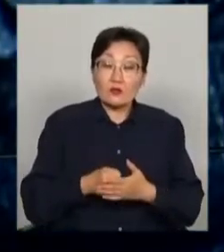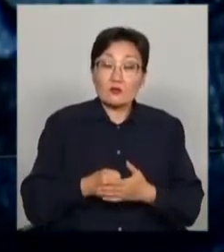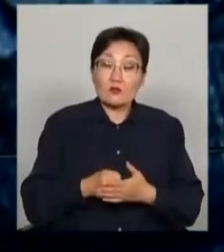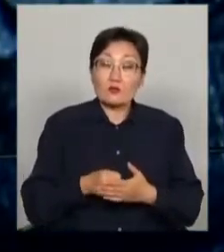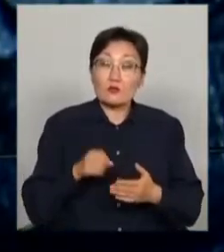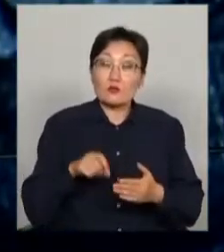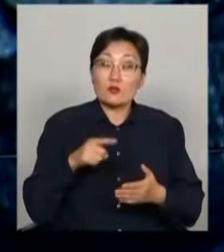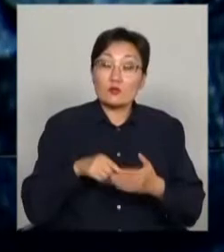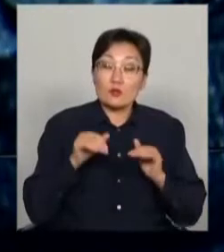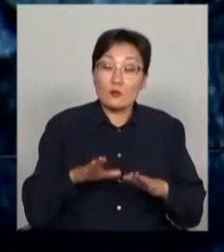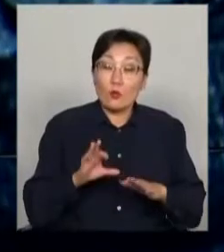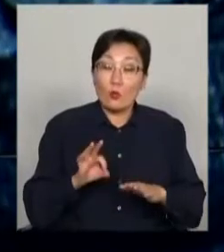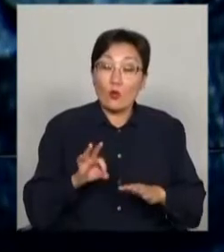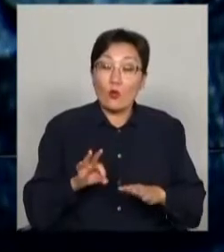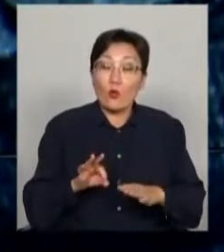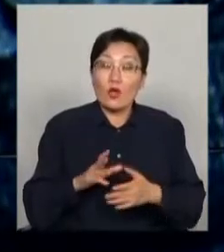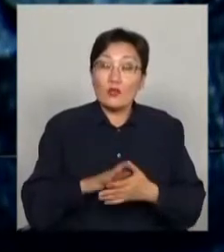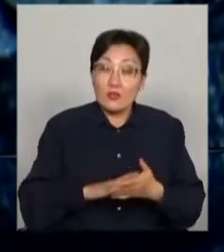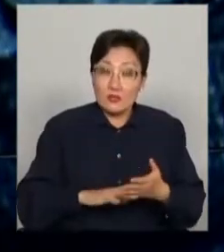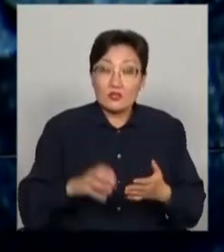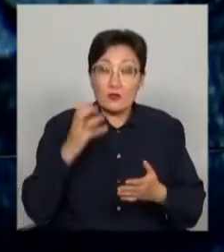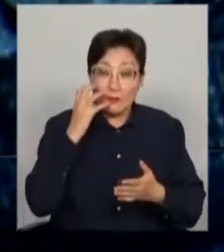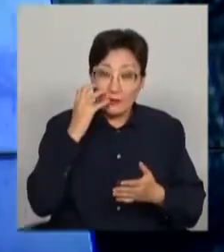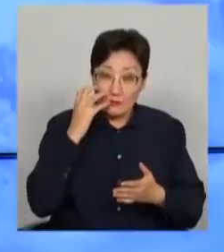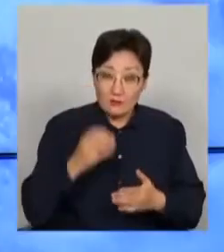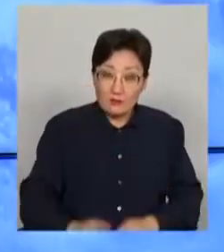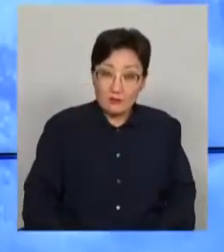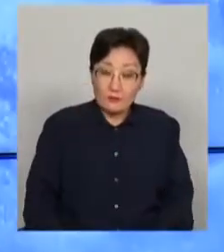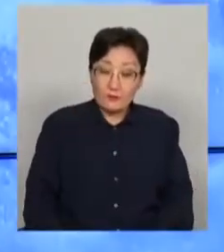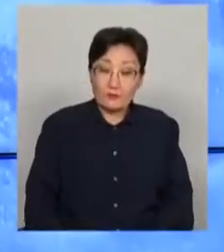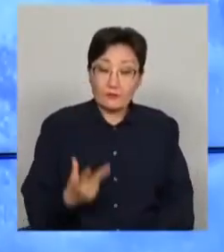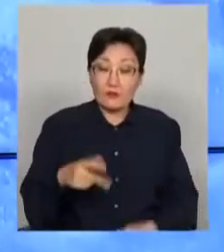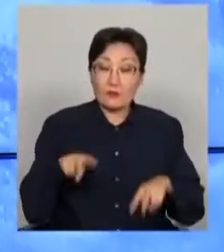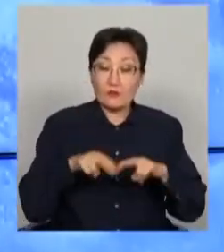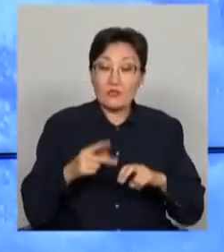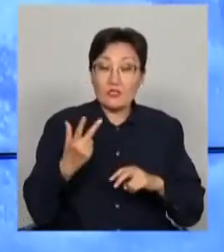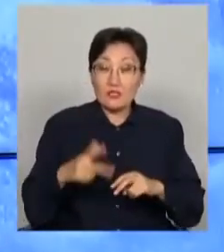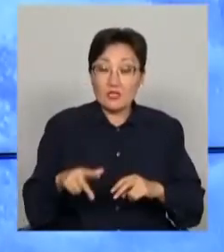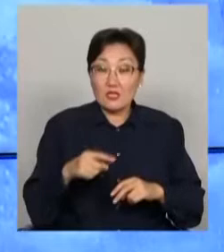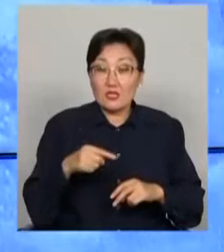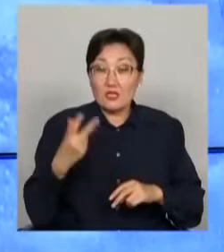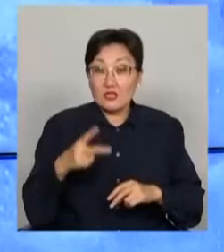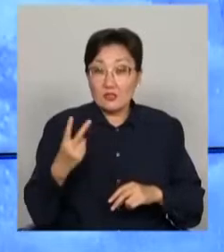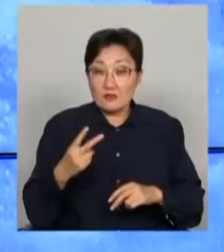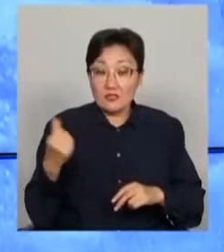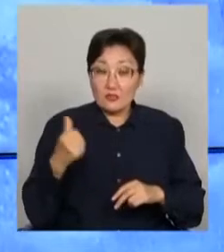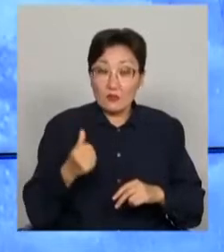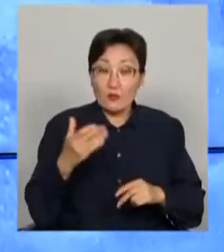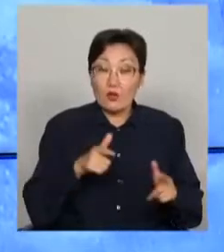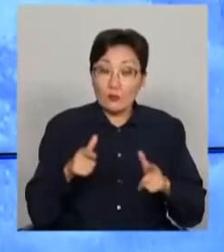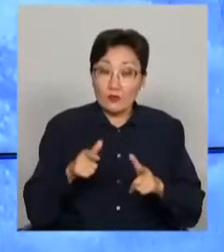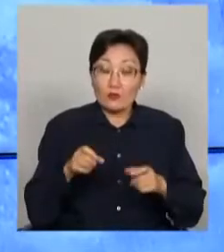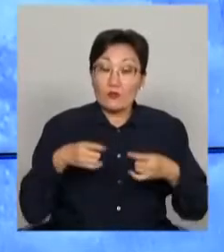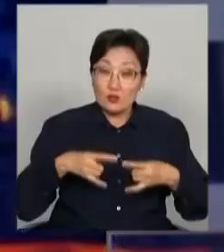решается вопрос о вынашивании дальнейшем беременности. Ну и третий скрининг у нас проводится 30-32 недели, это уже подготовка к